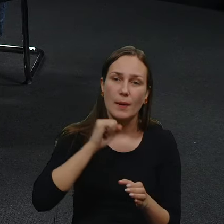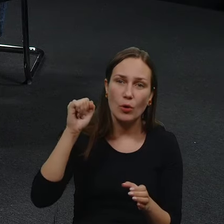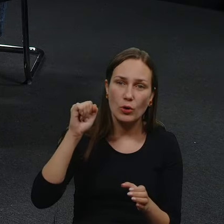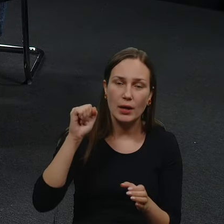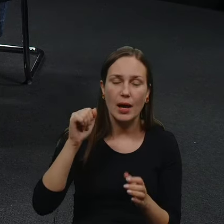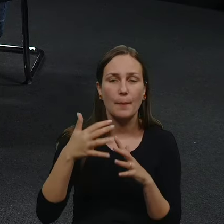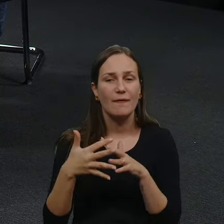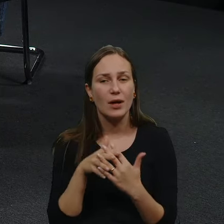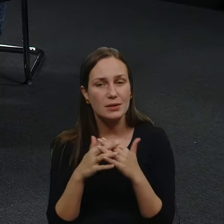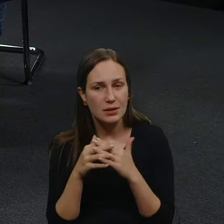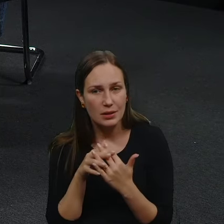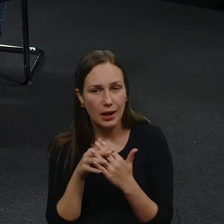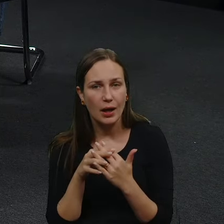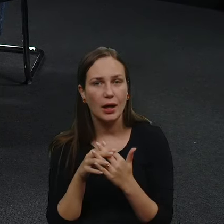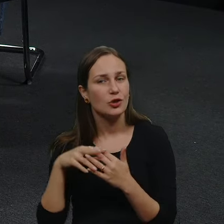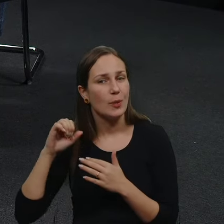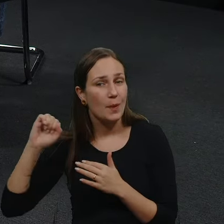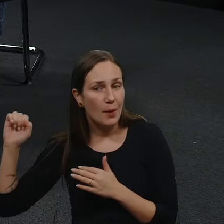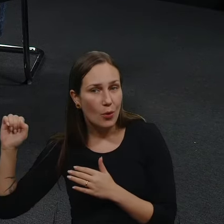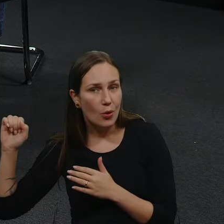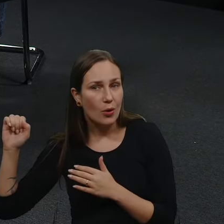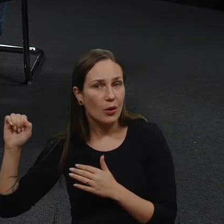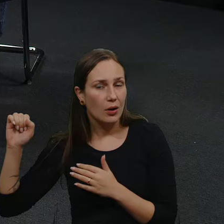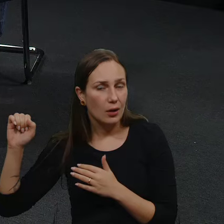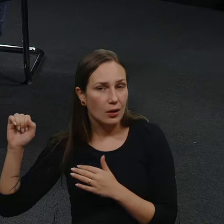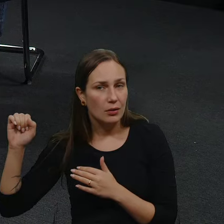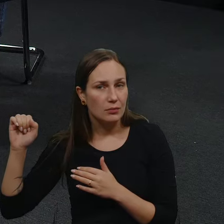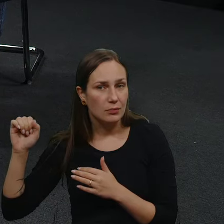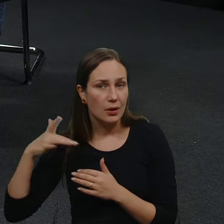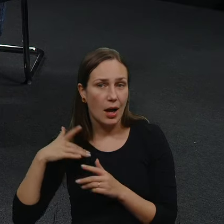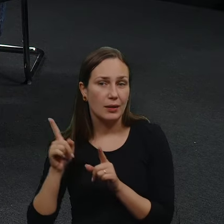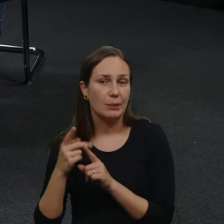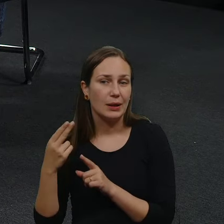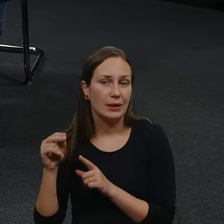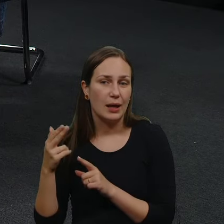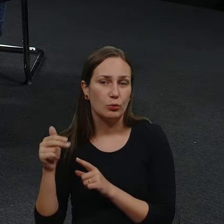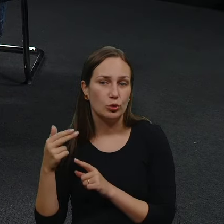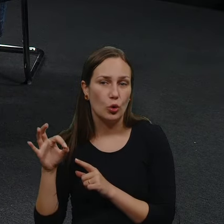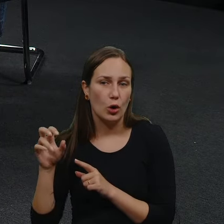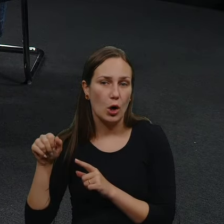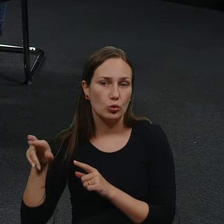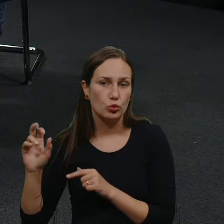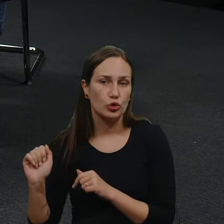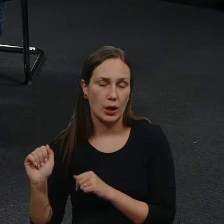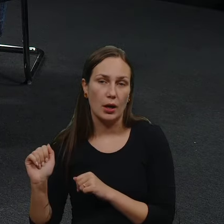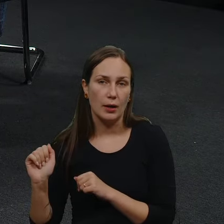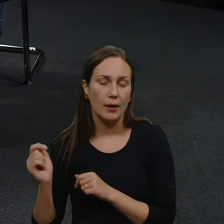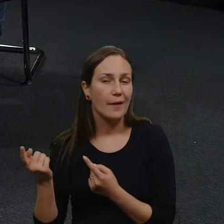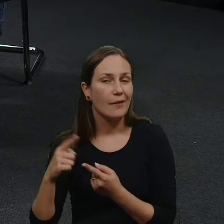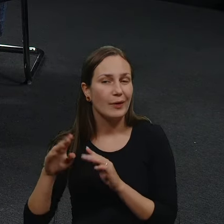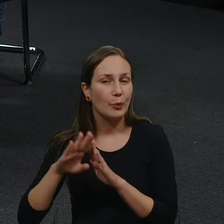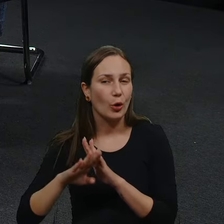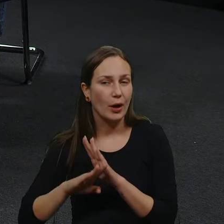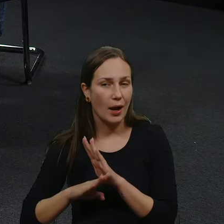Socialdemokratai, valstiečiai, demokratai, galbūt net ir, vat štai Nemuno aušra, programiškai, pagal